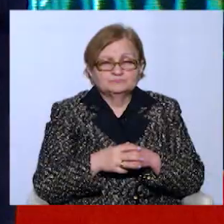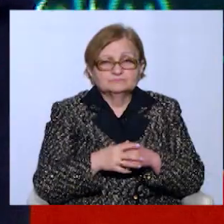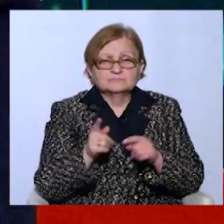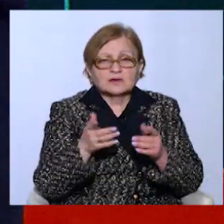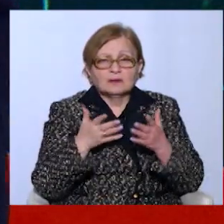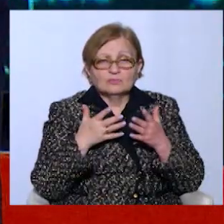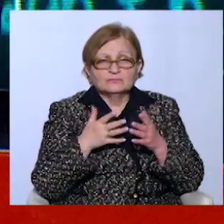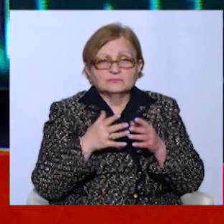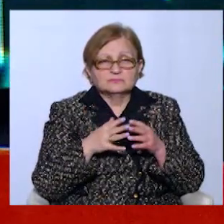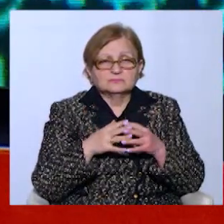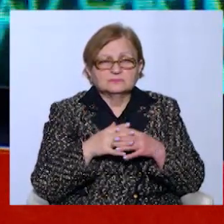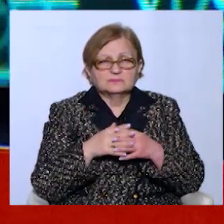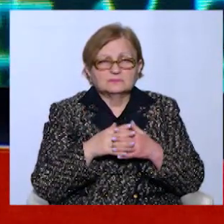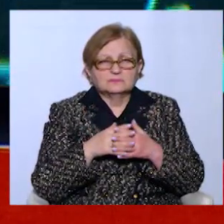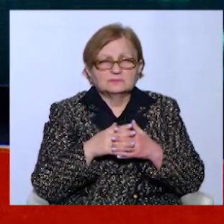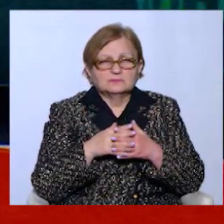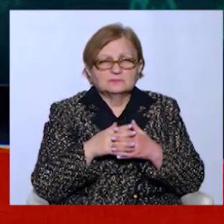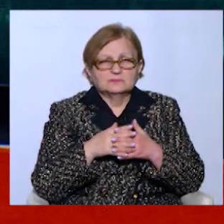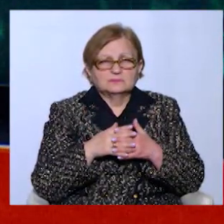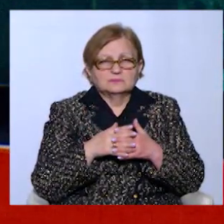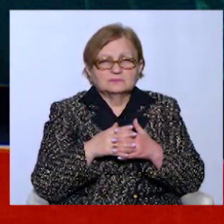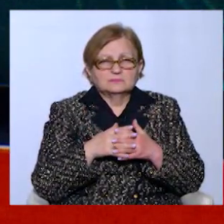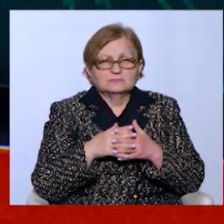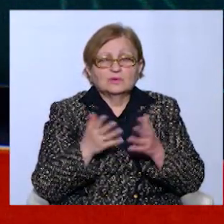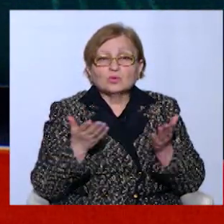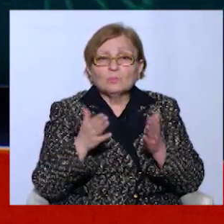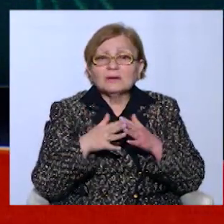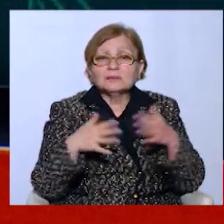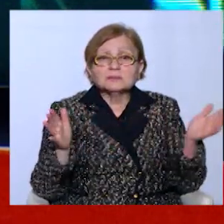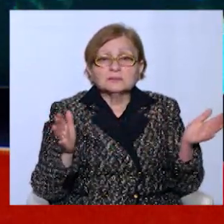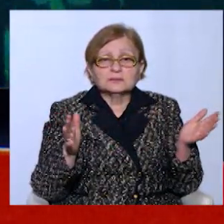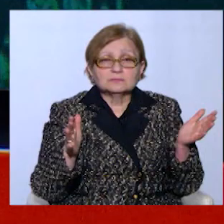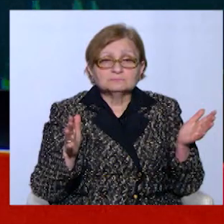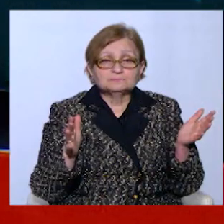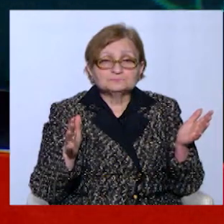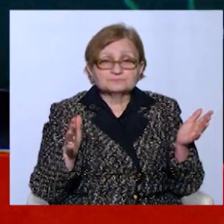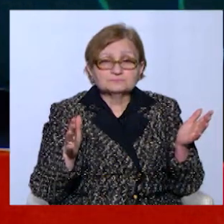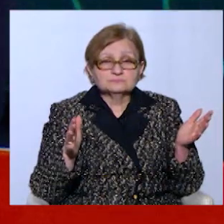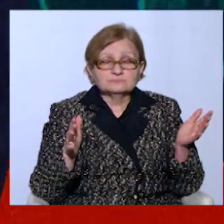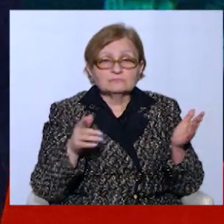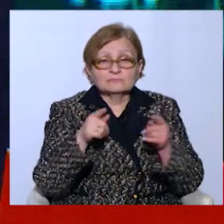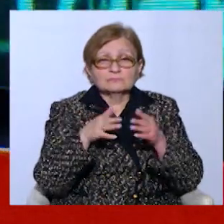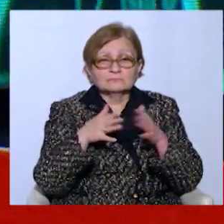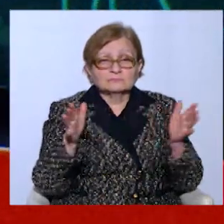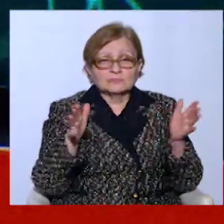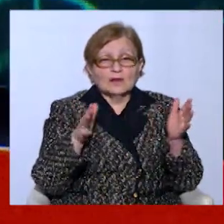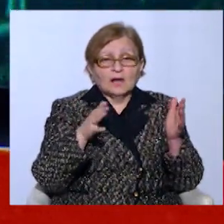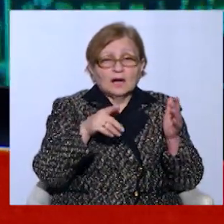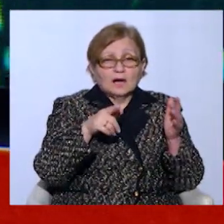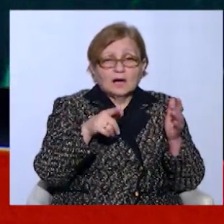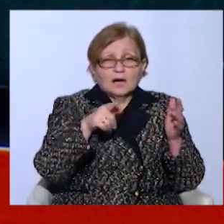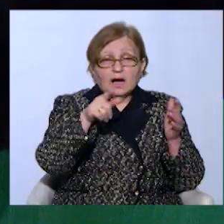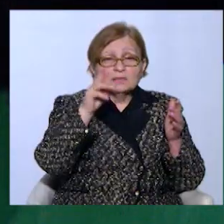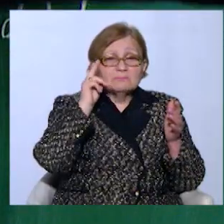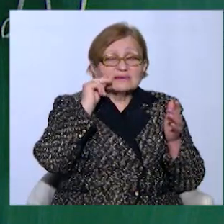ხომ? კი ბატონო. რომელია მეტი? 9-ია, ყველაზე მეტი არის ის წილადი, რომელიც რიცხვიც მეტია და აი